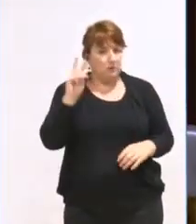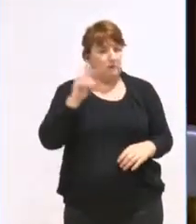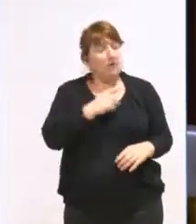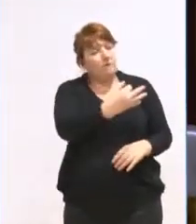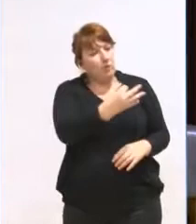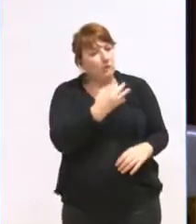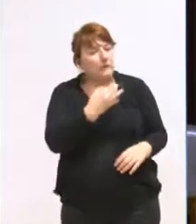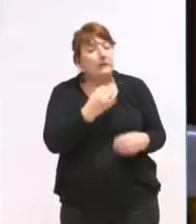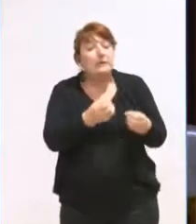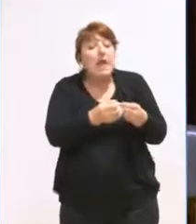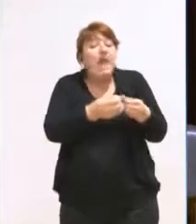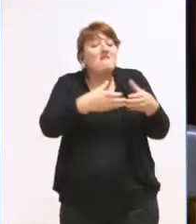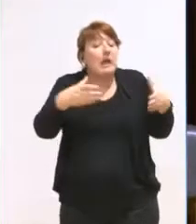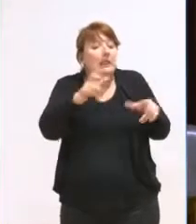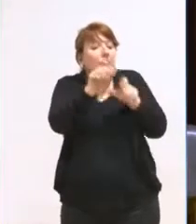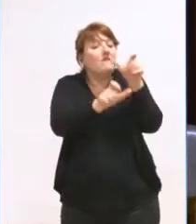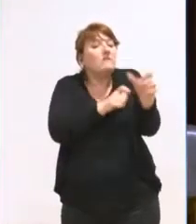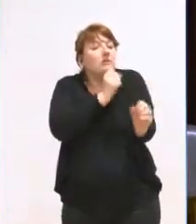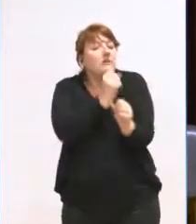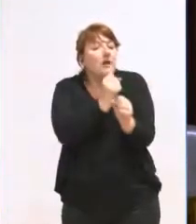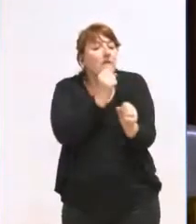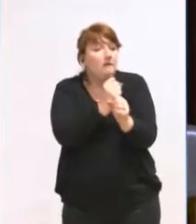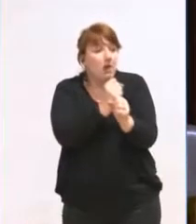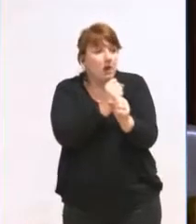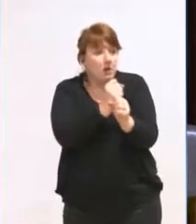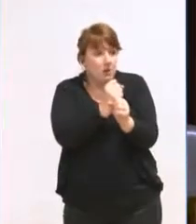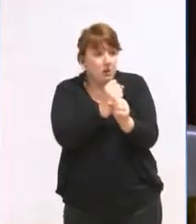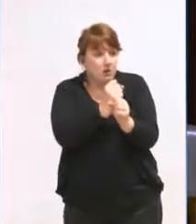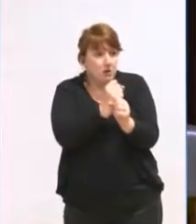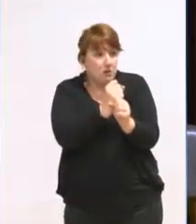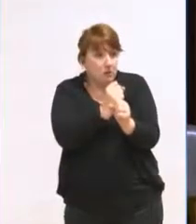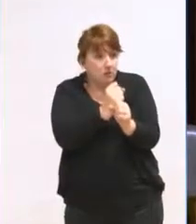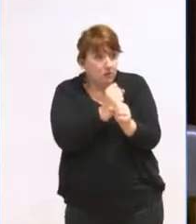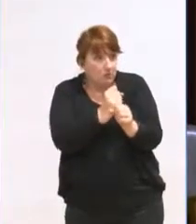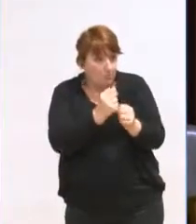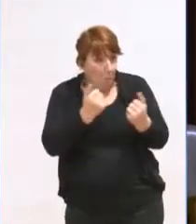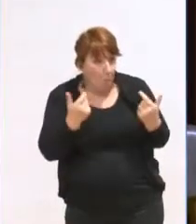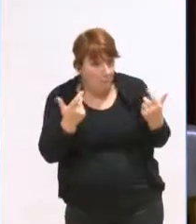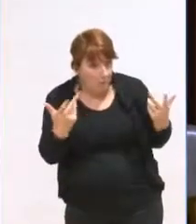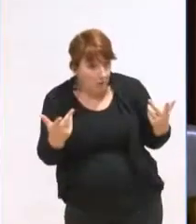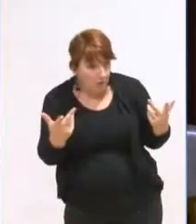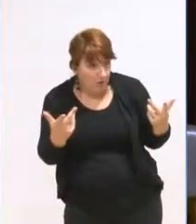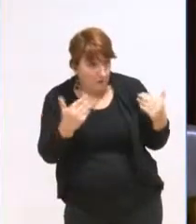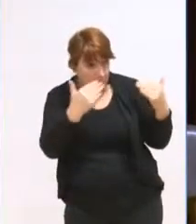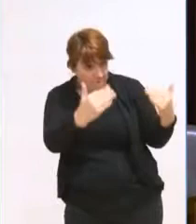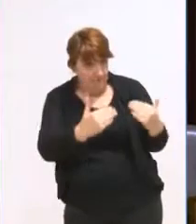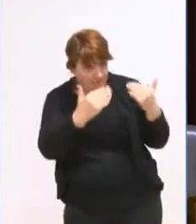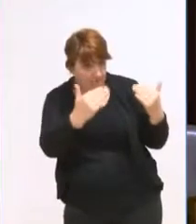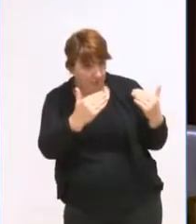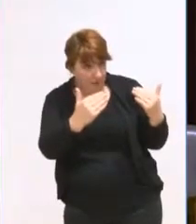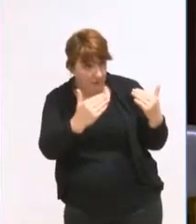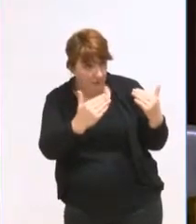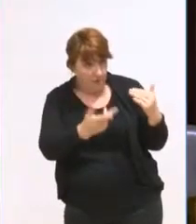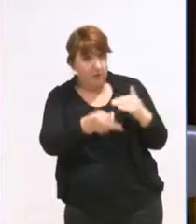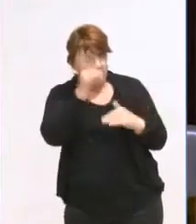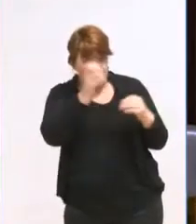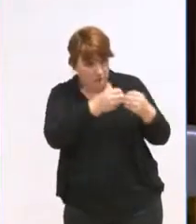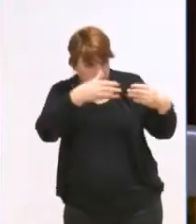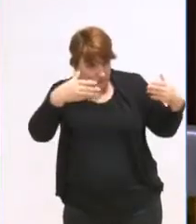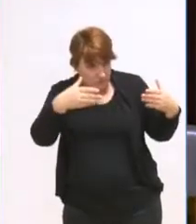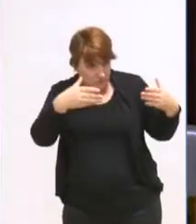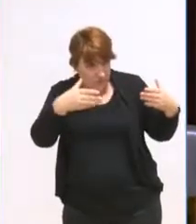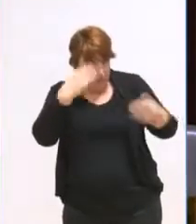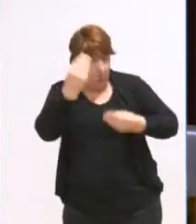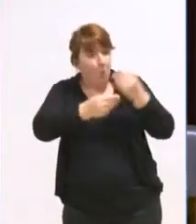police municipale, en baisse, en hausse, en maintien. Il serait en effet bien